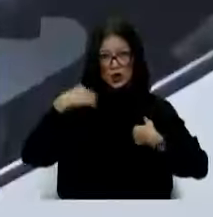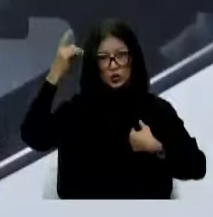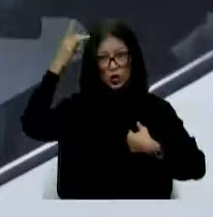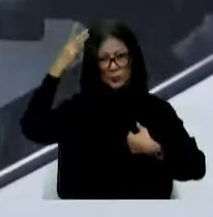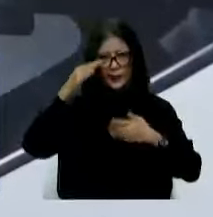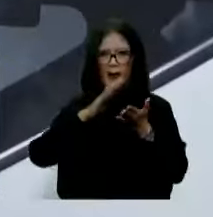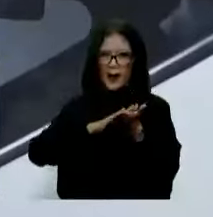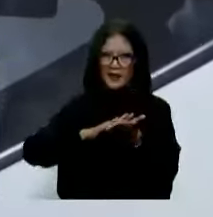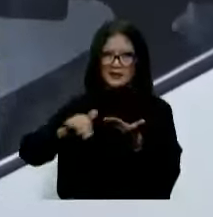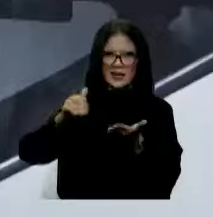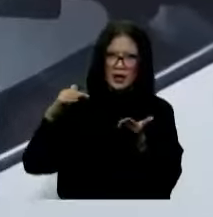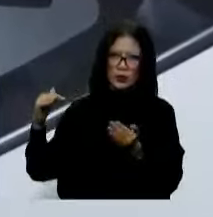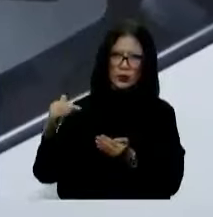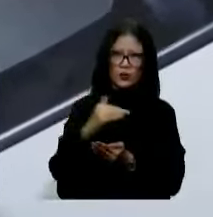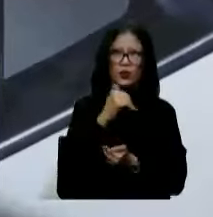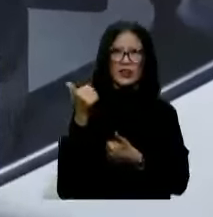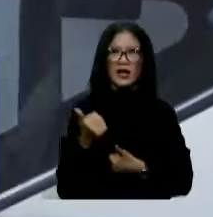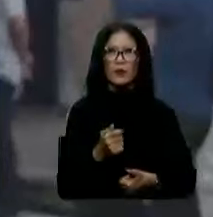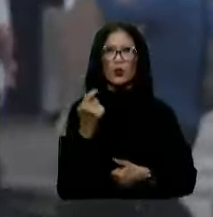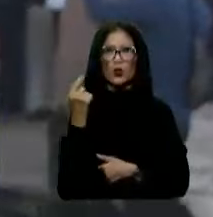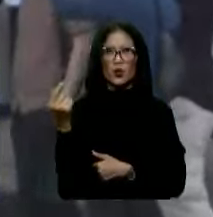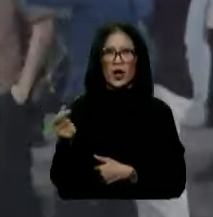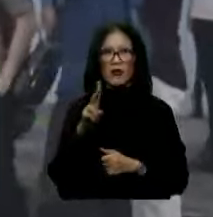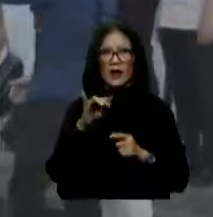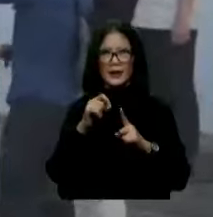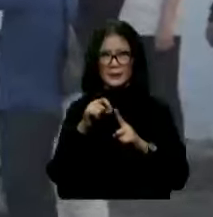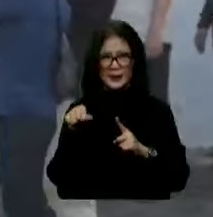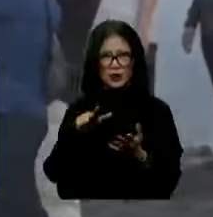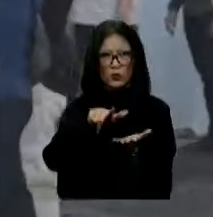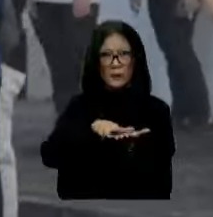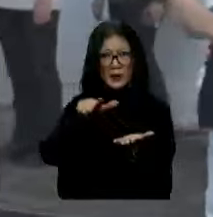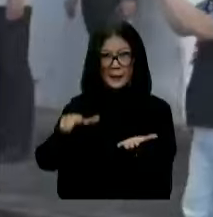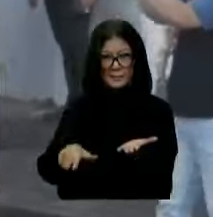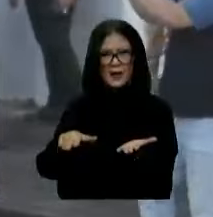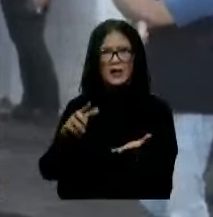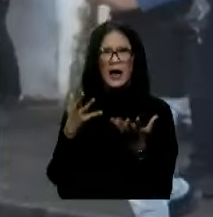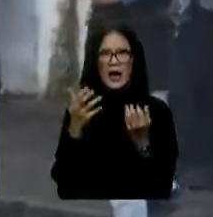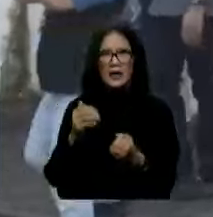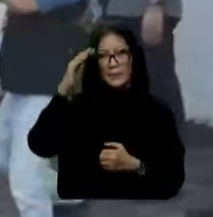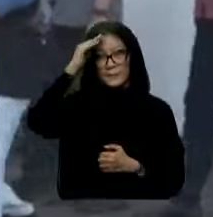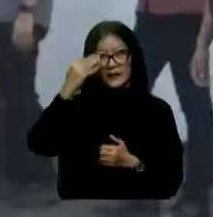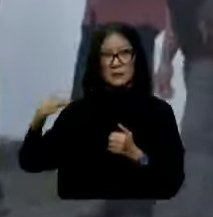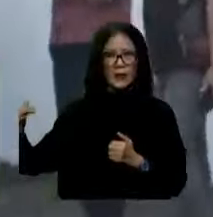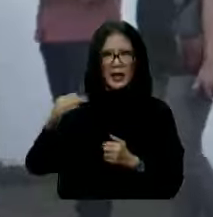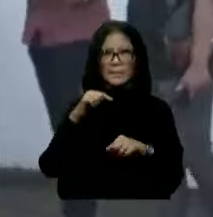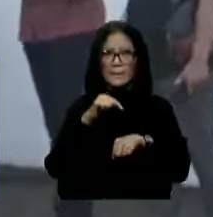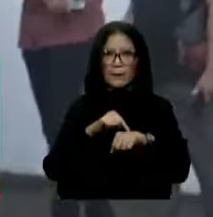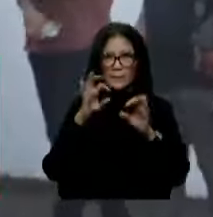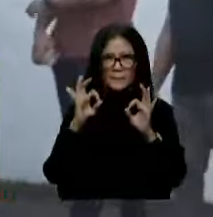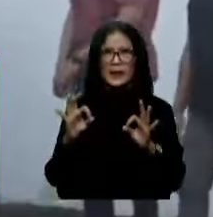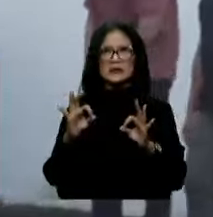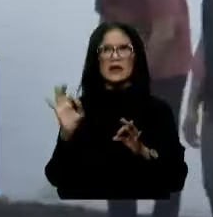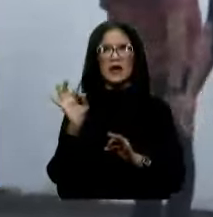tamu dan undangan VVIP yang akan berangkat ke IKN dari Balikpapan diharapkan bus berangkat tepat waktu karena tidak ada